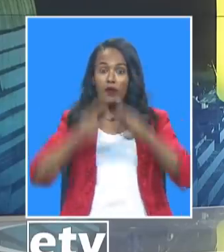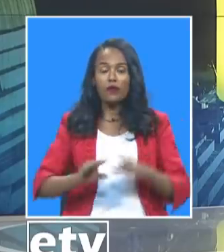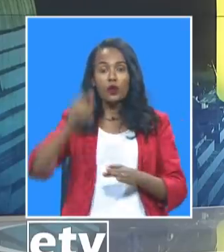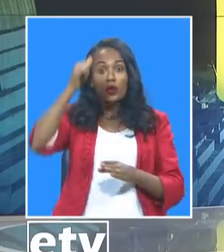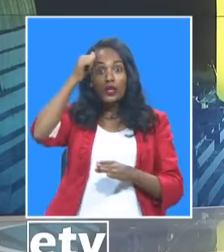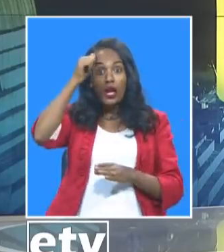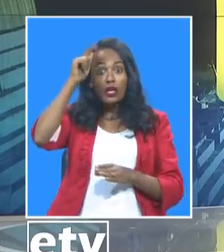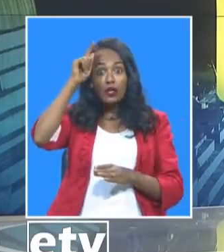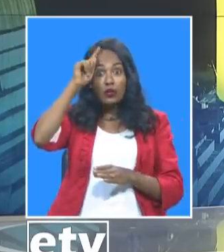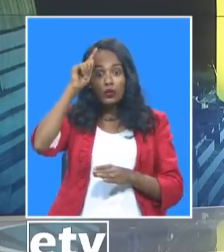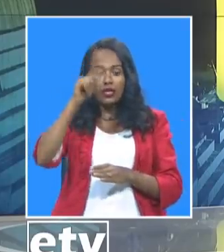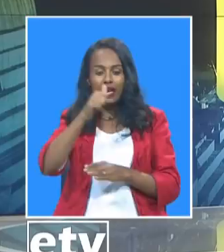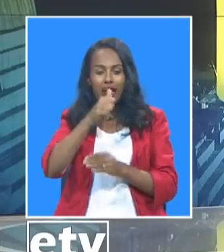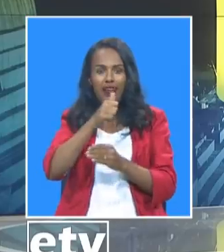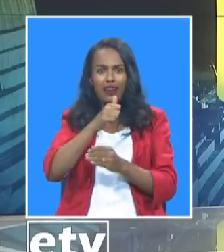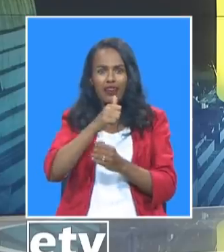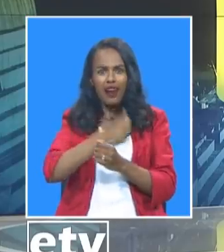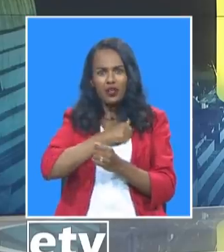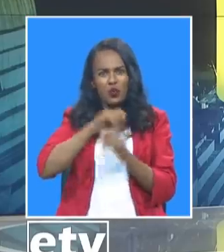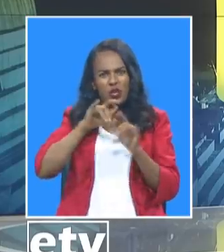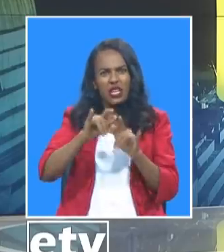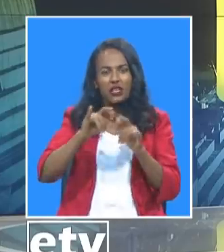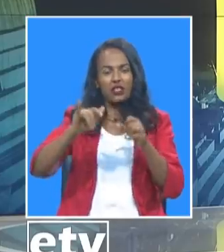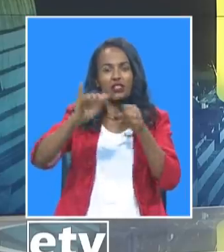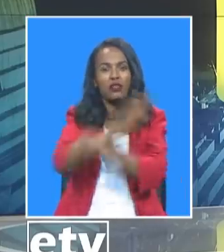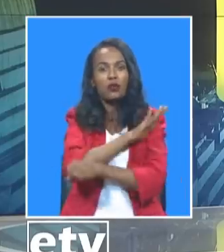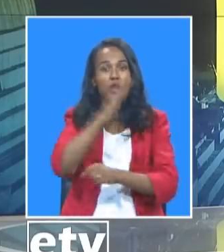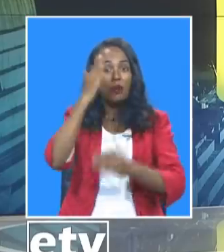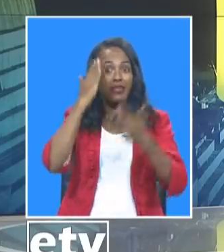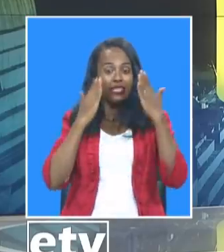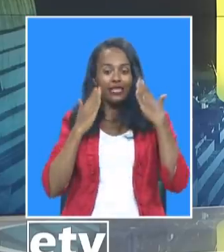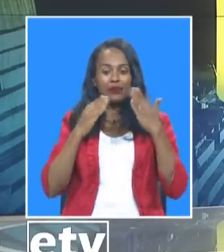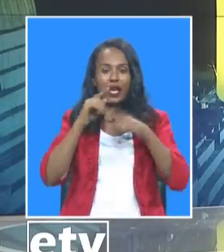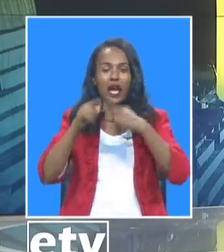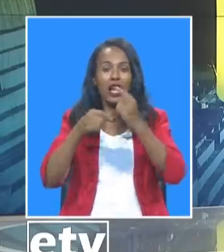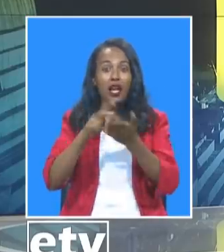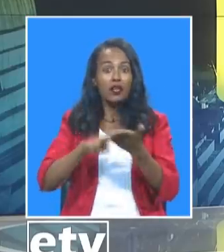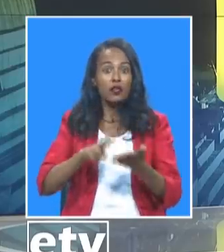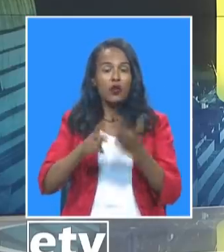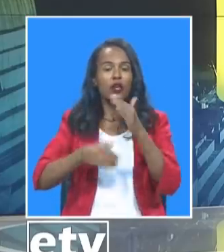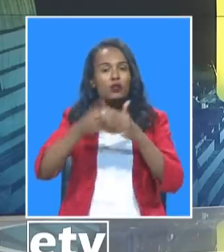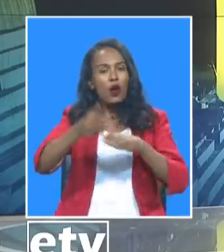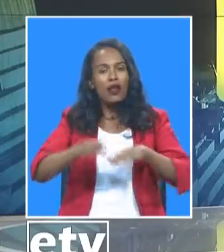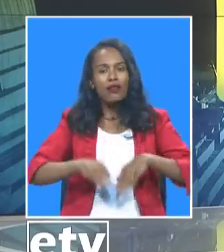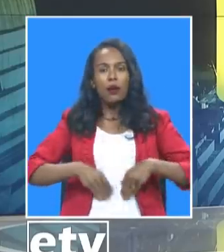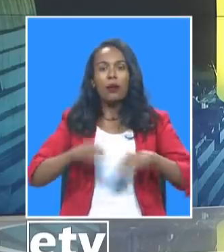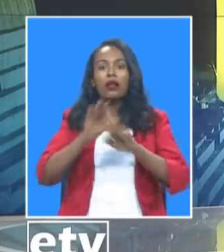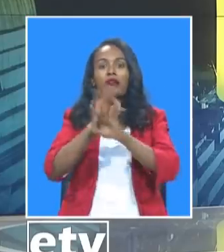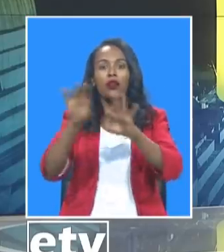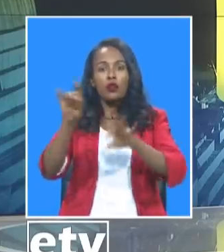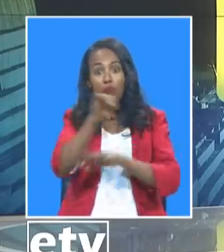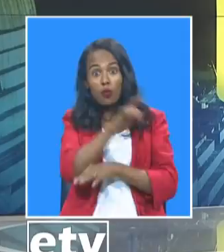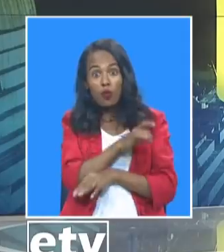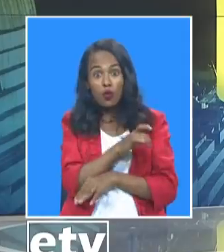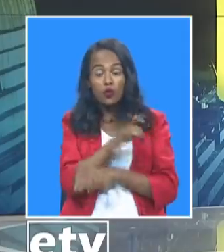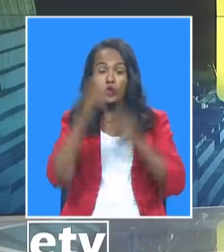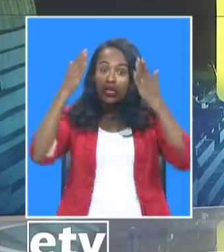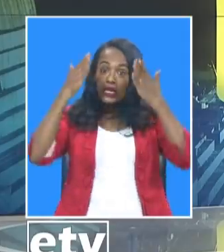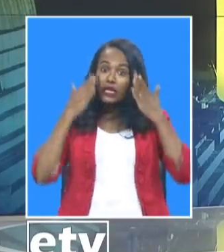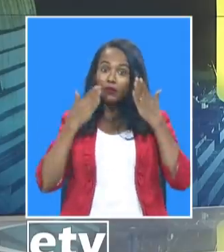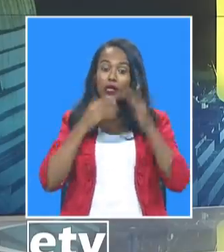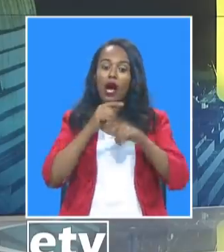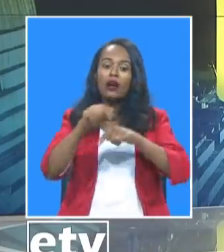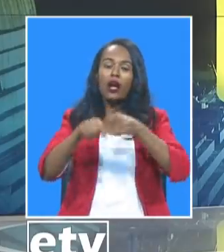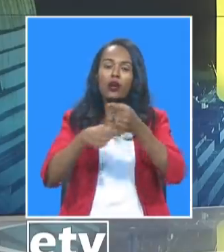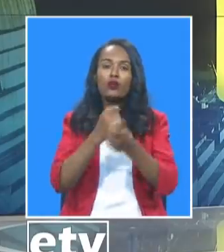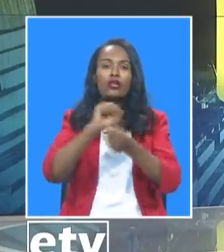ንጉሴ ራስ ወዳድነት የተሞላበትን የግብጽ አካሄድ አንስተው ከዚህ በኋላ ተቀባይነት የሌለው በመሆኑ የተነሳ ግብጽ